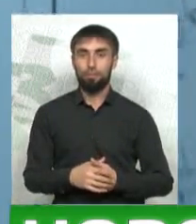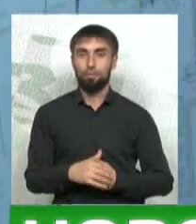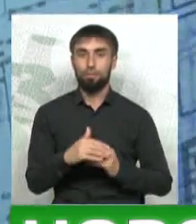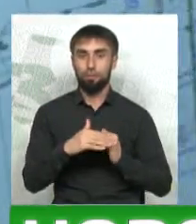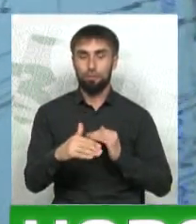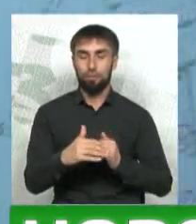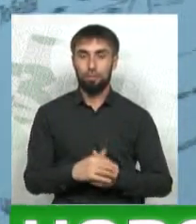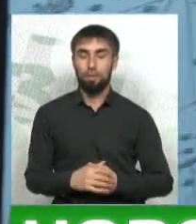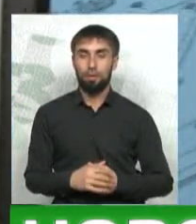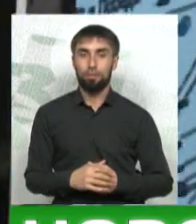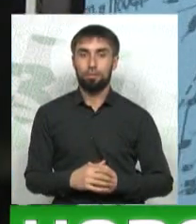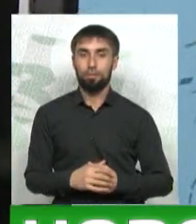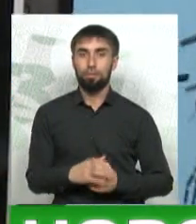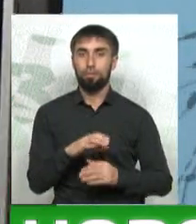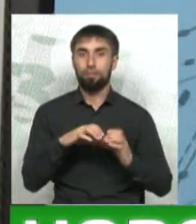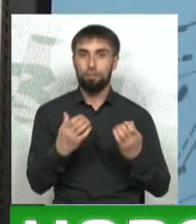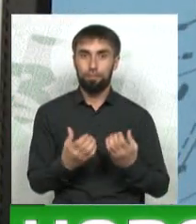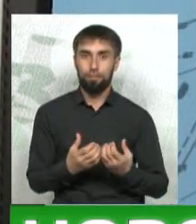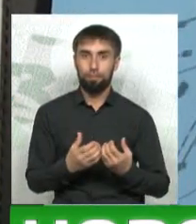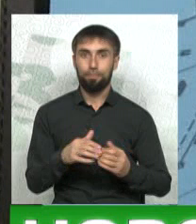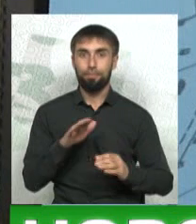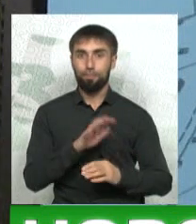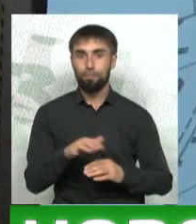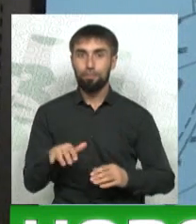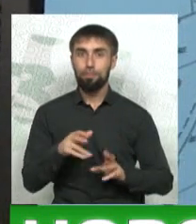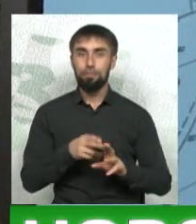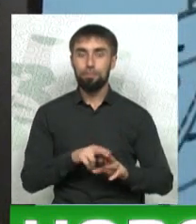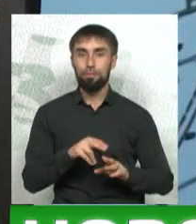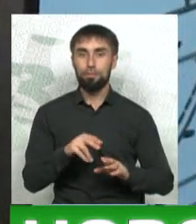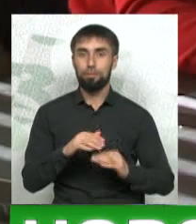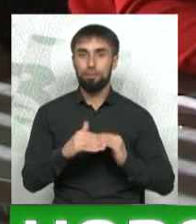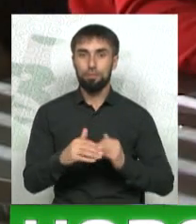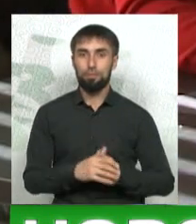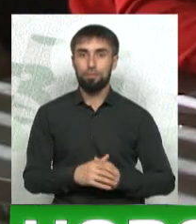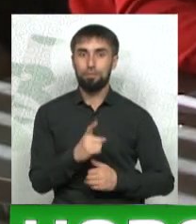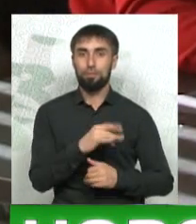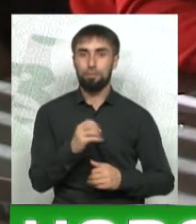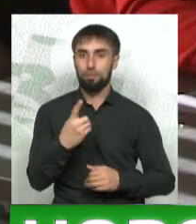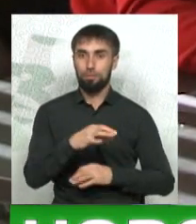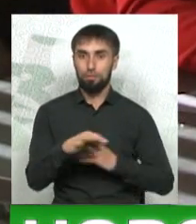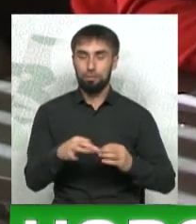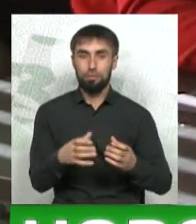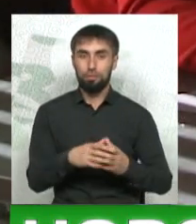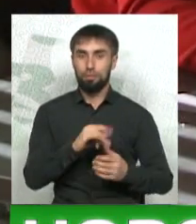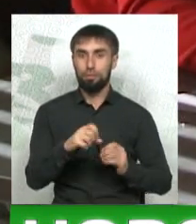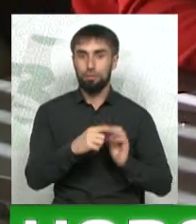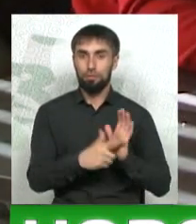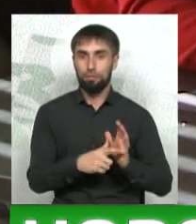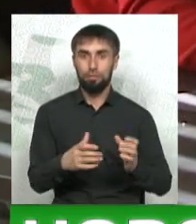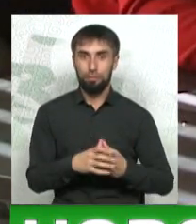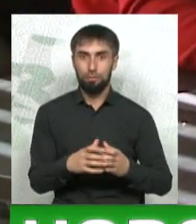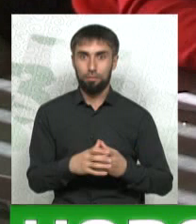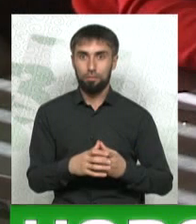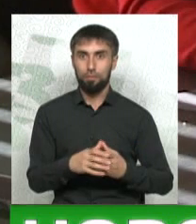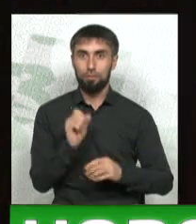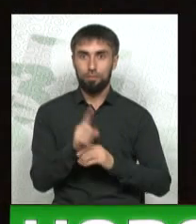площадки, стадион, баскетбольные площадки. Создание одного проекта состоит из 17